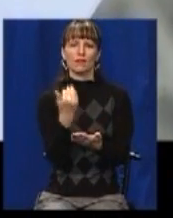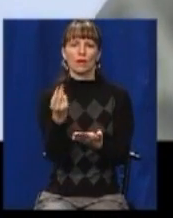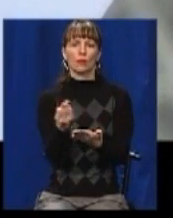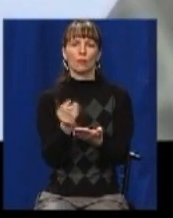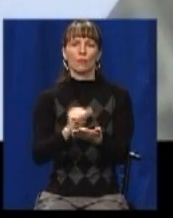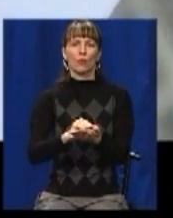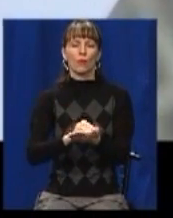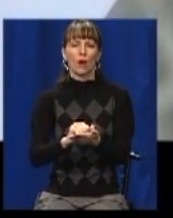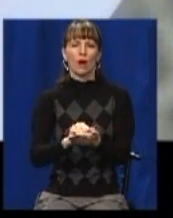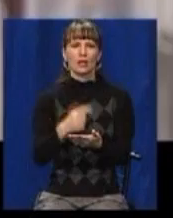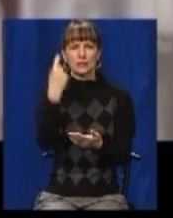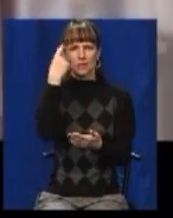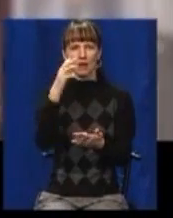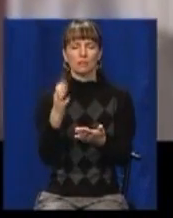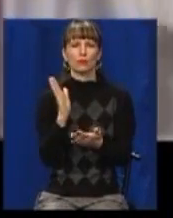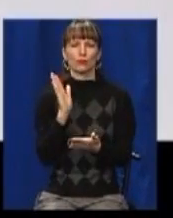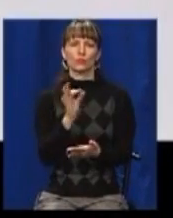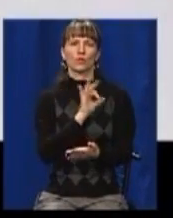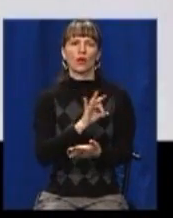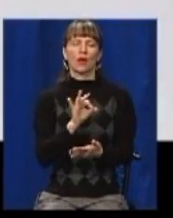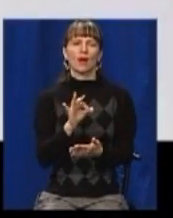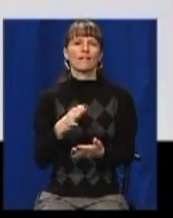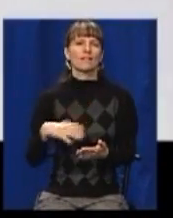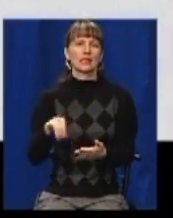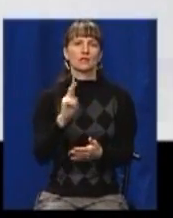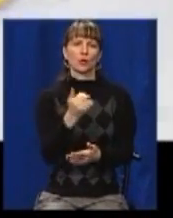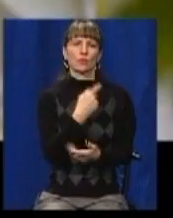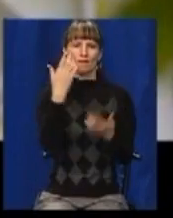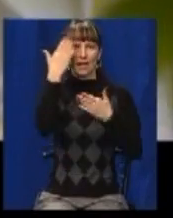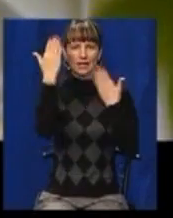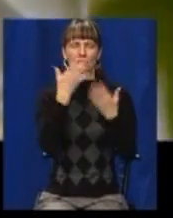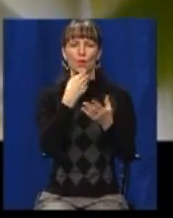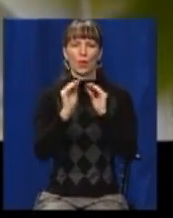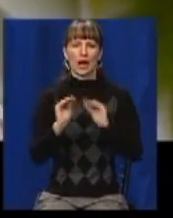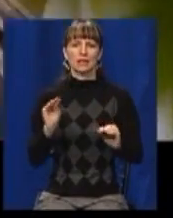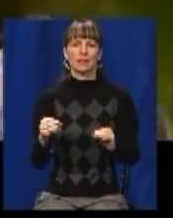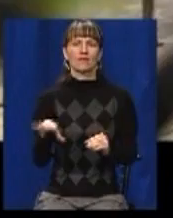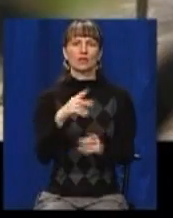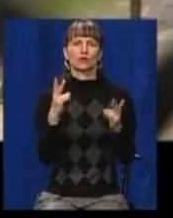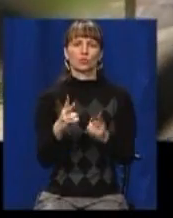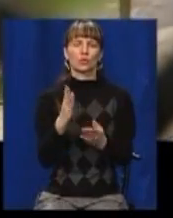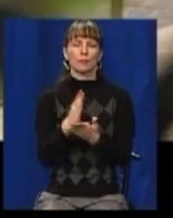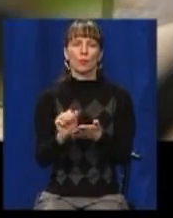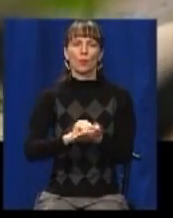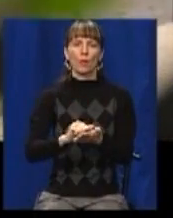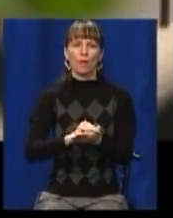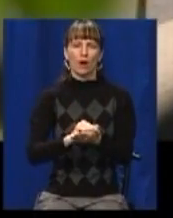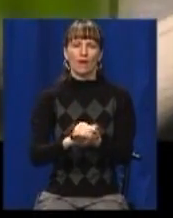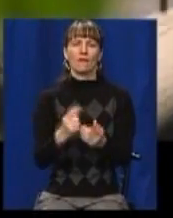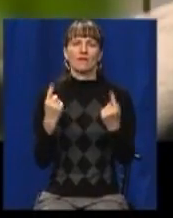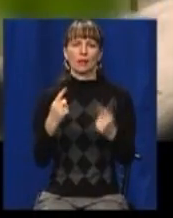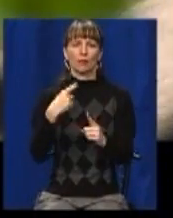стане у нагоді не тільки художникам, а й всім, хто хоче весело прикрасити дозвілля. В Все, що треба, це мати при собі папір. Великим